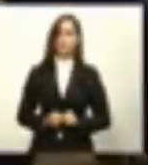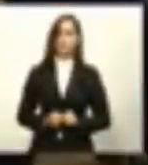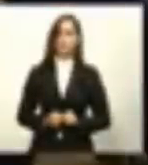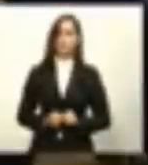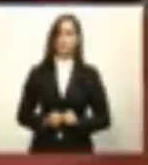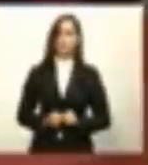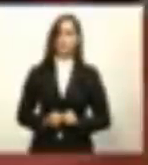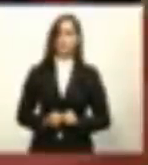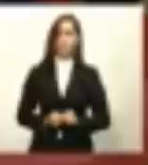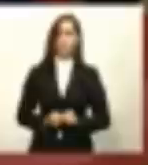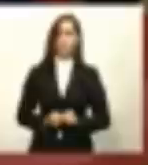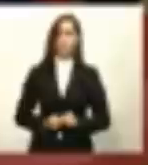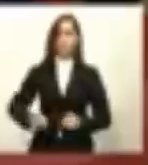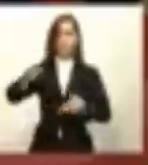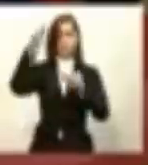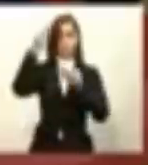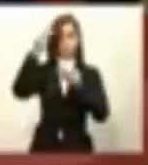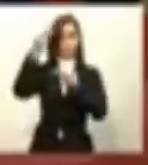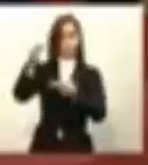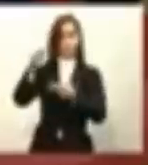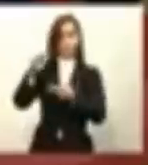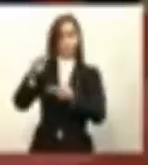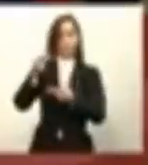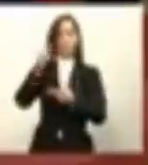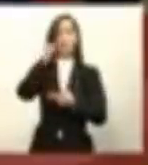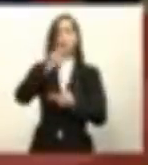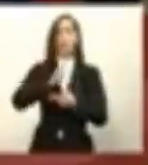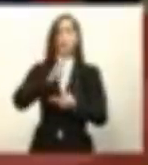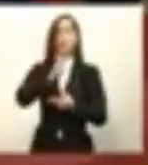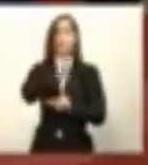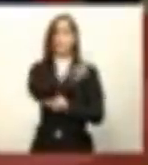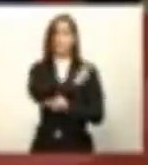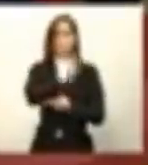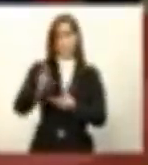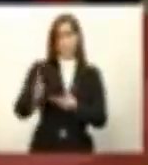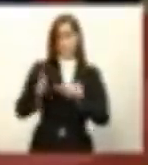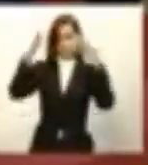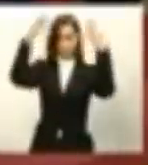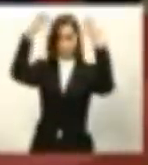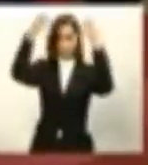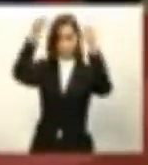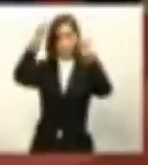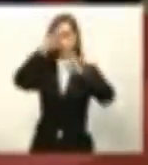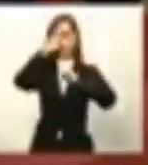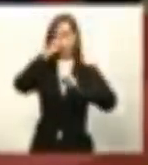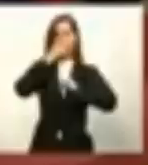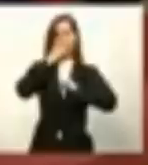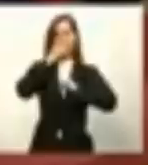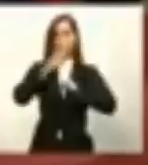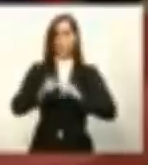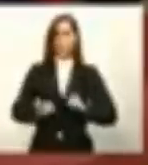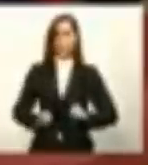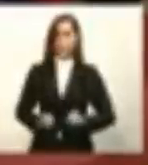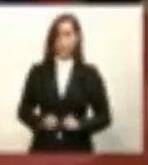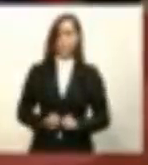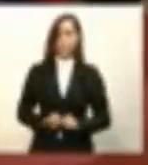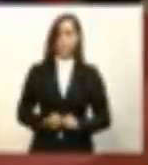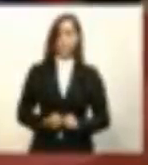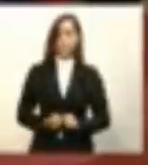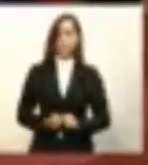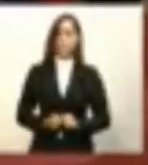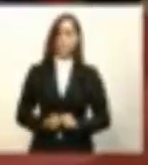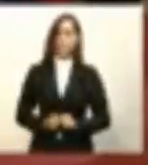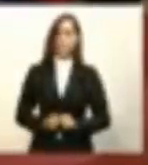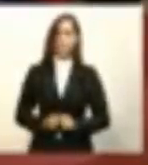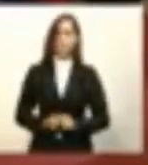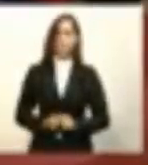l'autre. Bienvenue sur Channel Panouan. Merci Dieu et passeport sexuel. Dans la vidéo ça, nous pour aller en direct au Palais